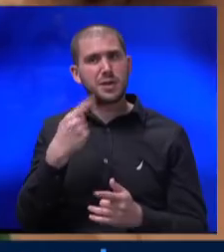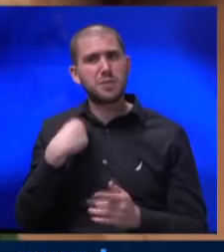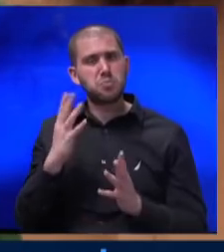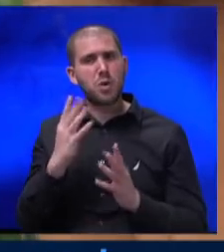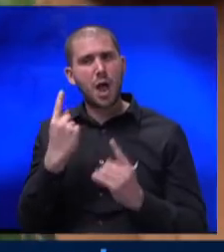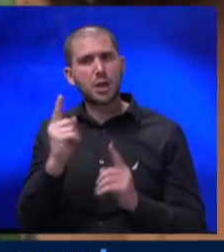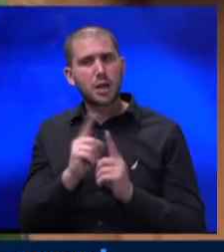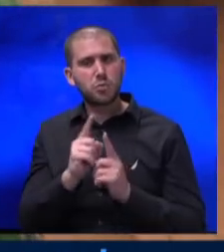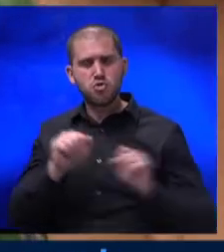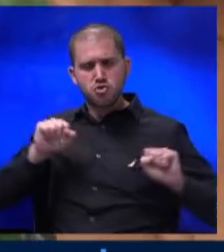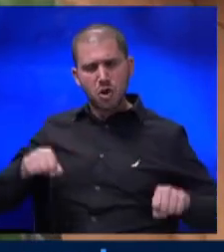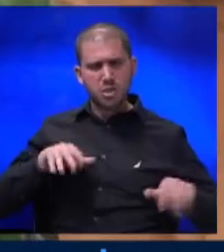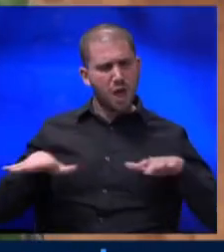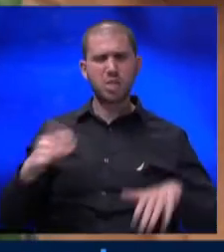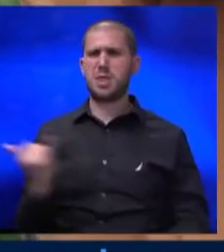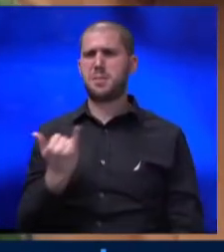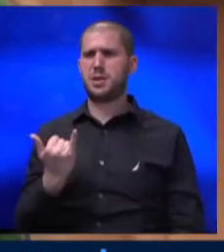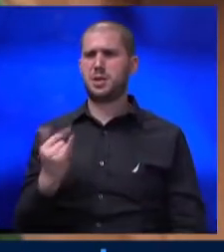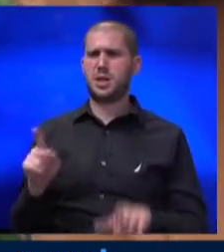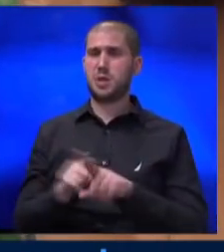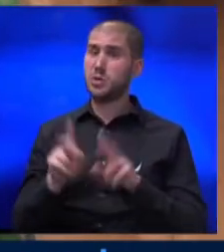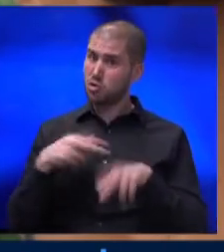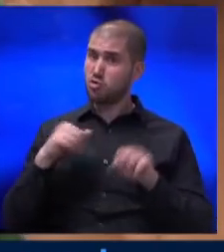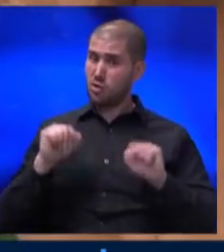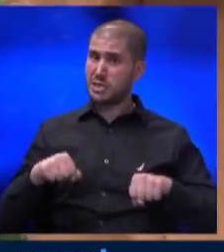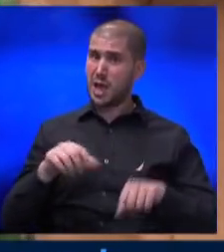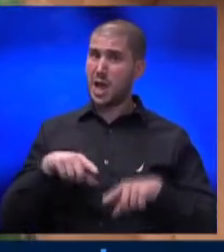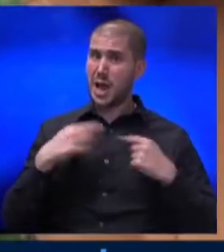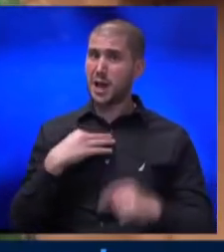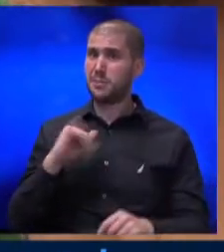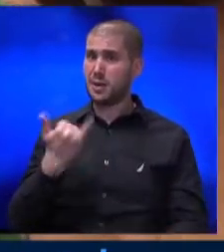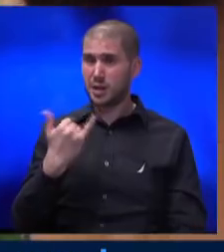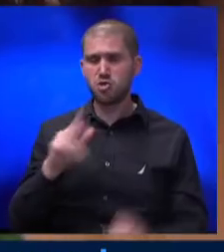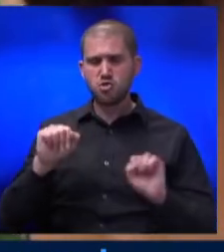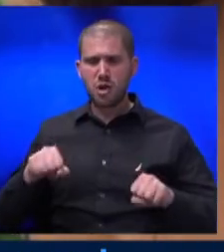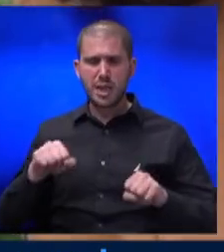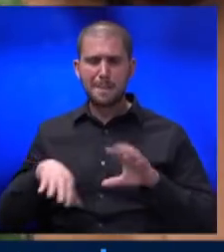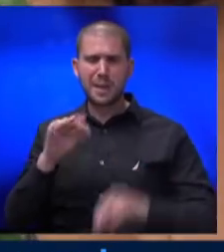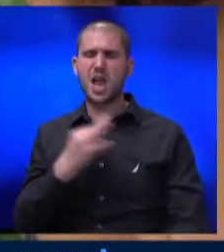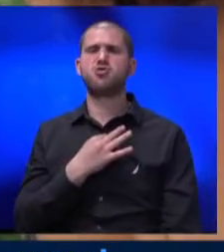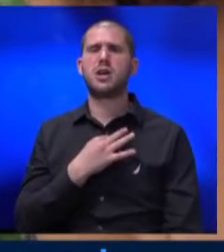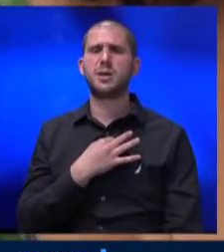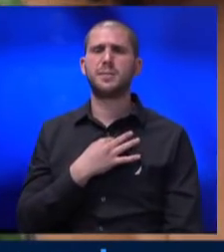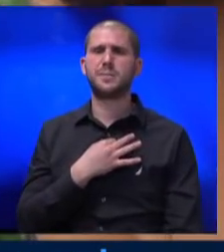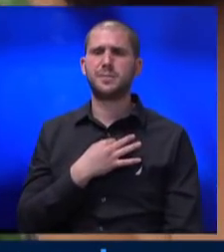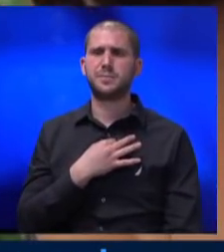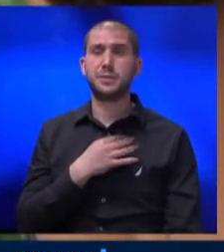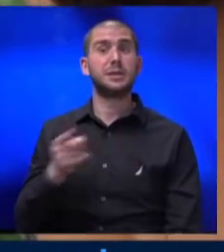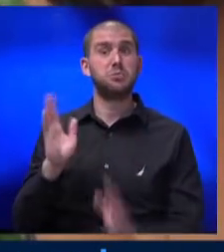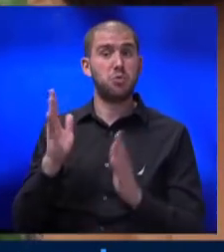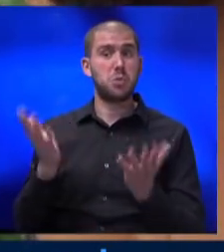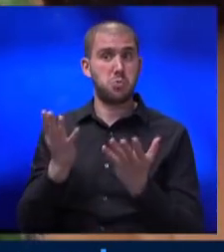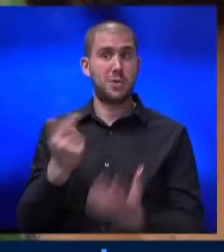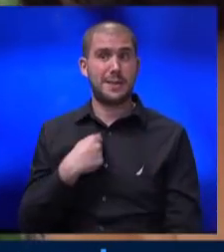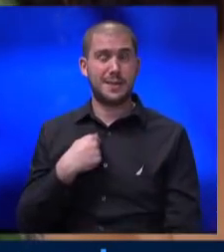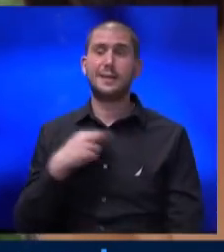של להיות בשליטה תמיד, אז כאילו, יש לי שליטה על החיים שלי, יש לי שליטה על הבחירות שלי, וזה מאוד מעודד. זאת